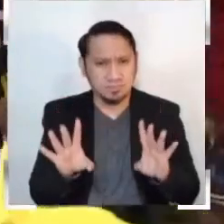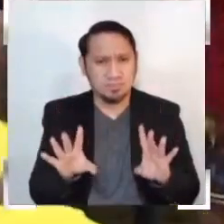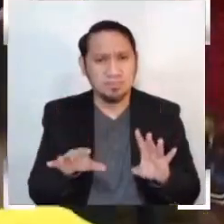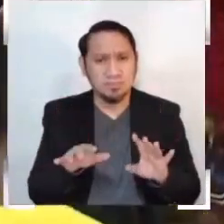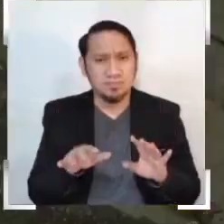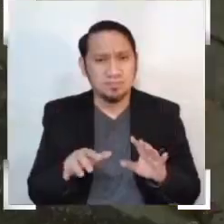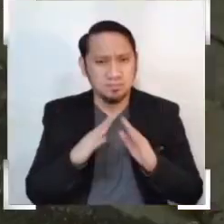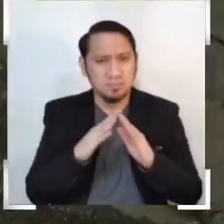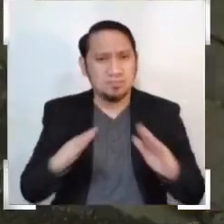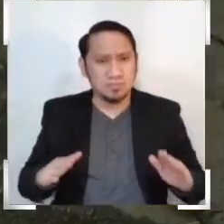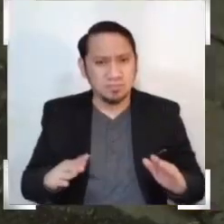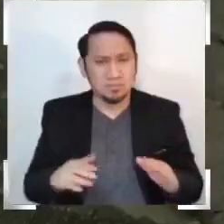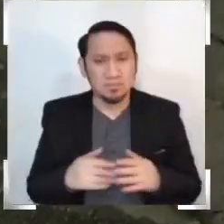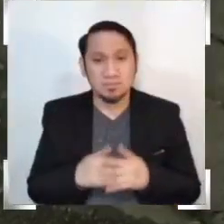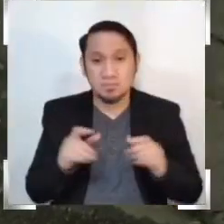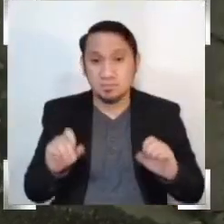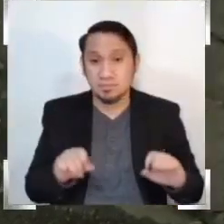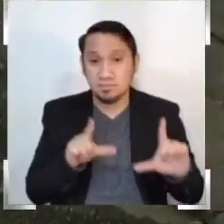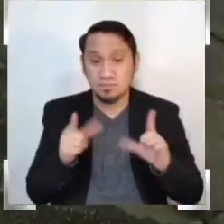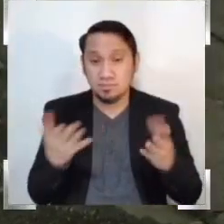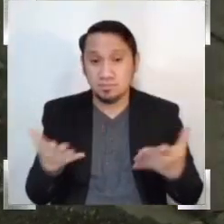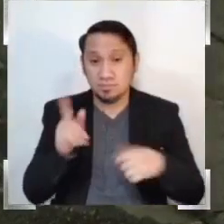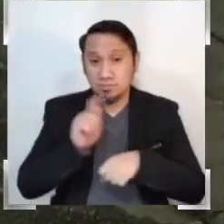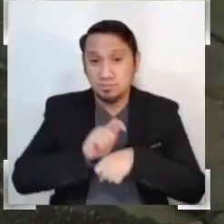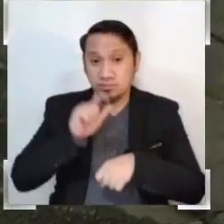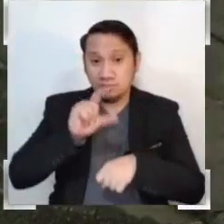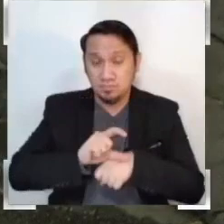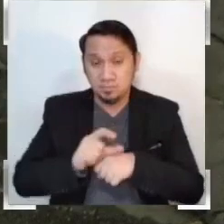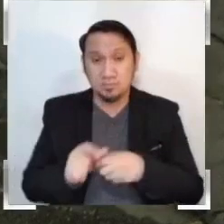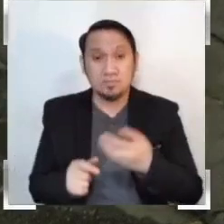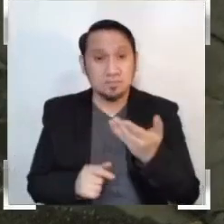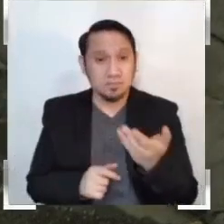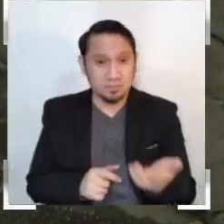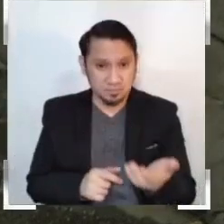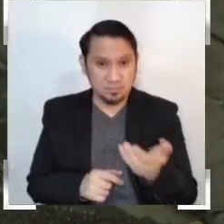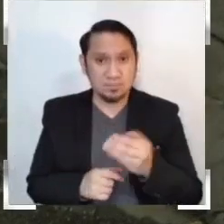At live mula rito sa Taguig City, ako si Mai Bermudez, ang inyong saksi.